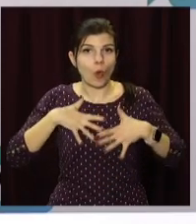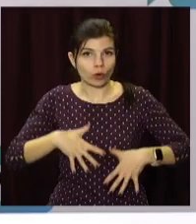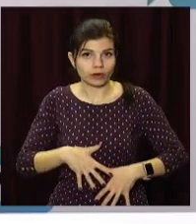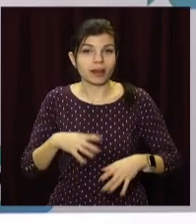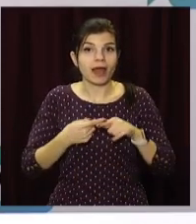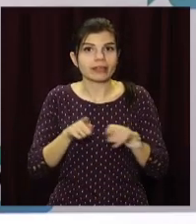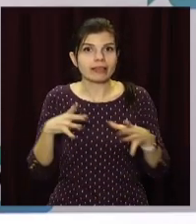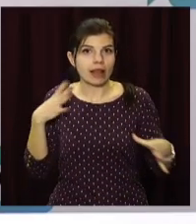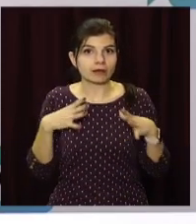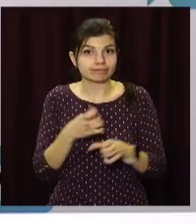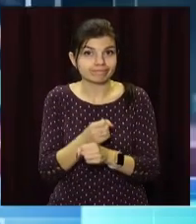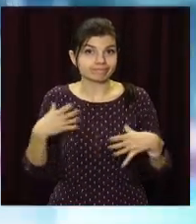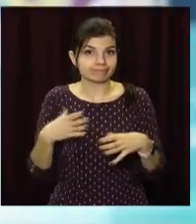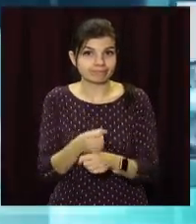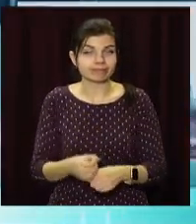естественна тренування.